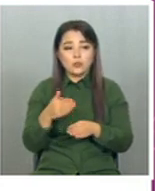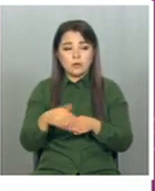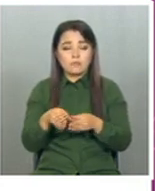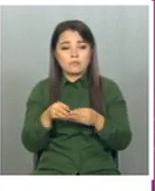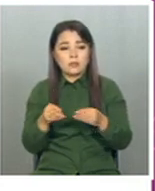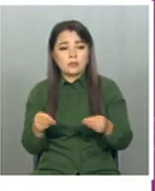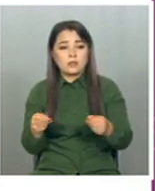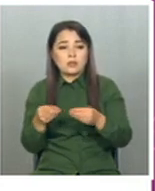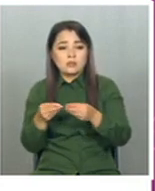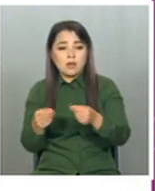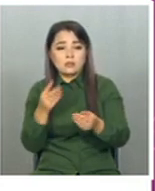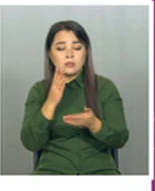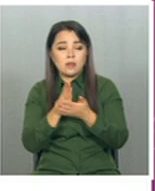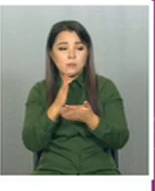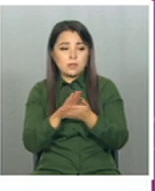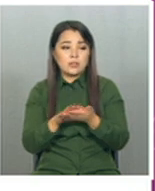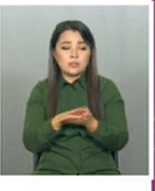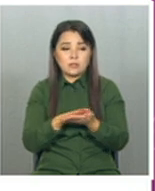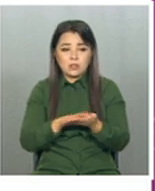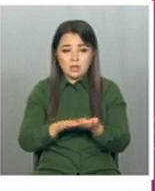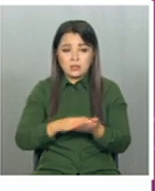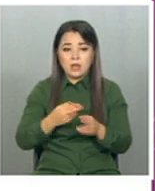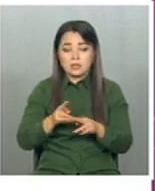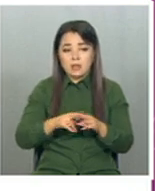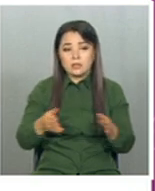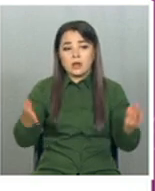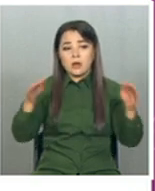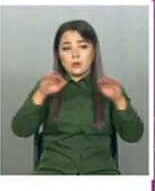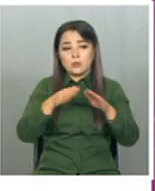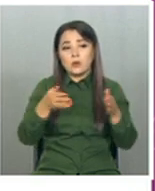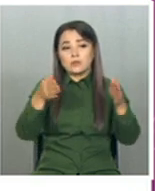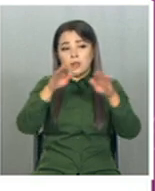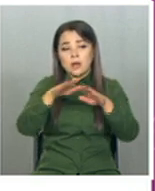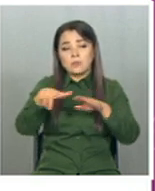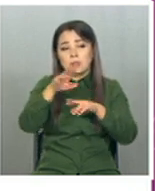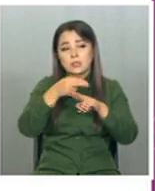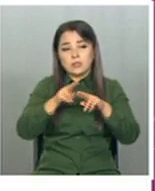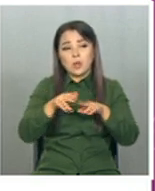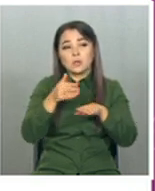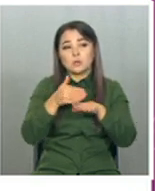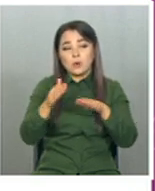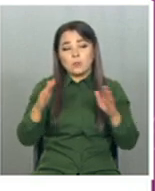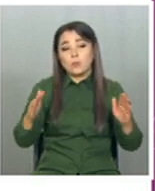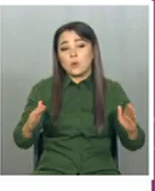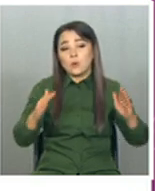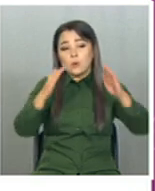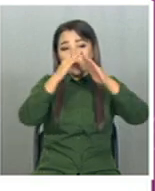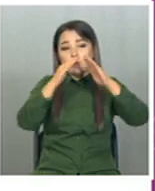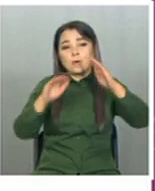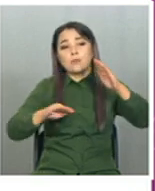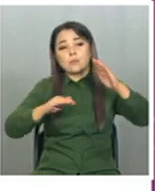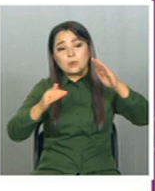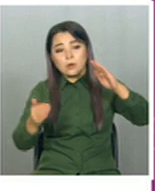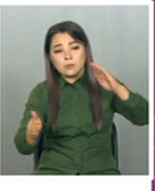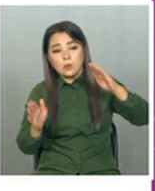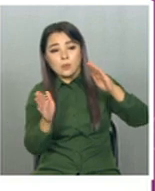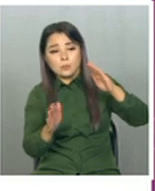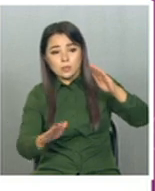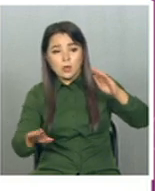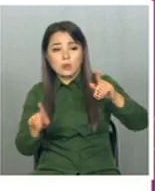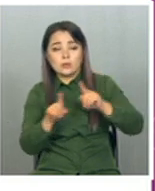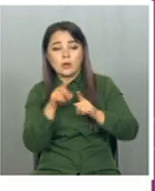кетеді. Жарықты бойлап тау жыныстары қабаттарының бір бөлігі жоғары көтеріліп, бір бөлігі опырылып төмен